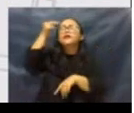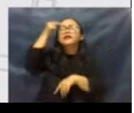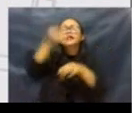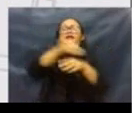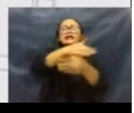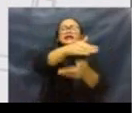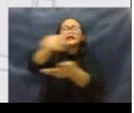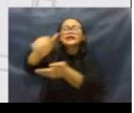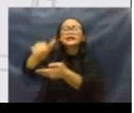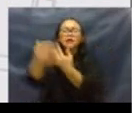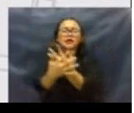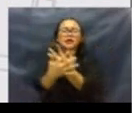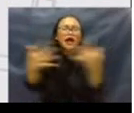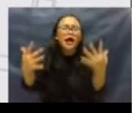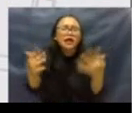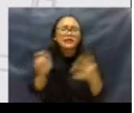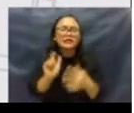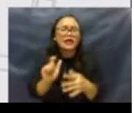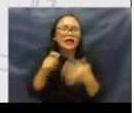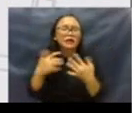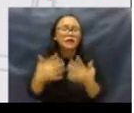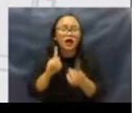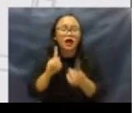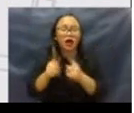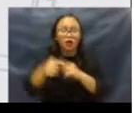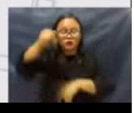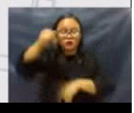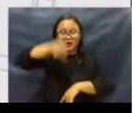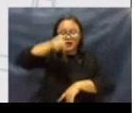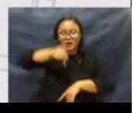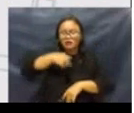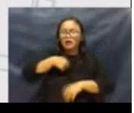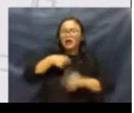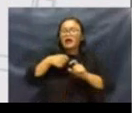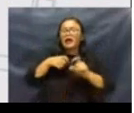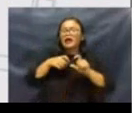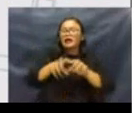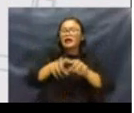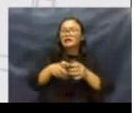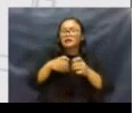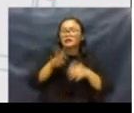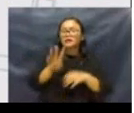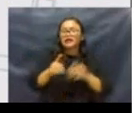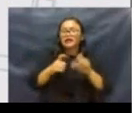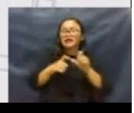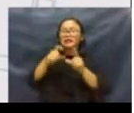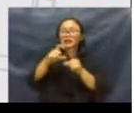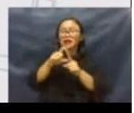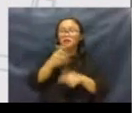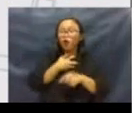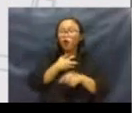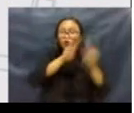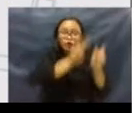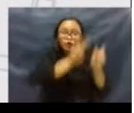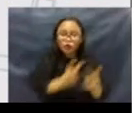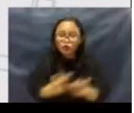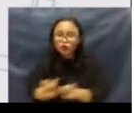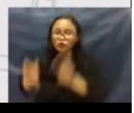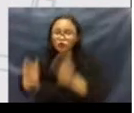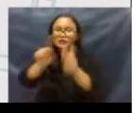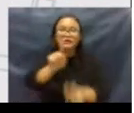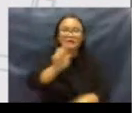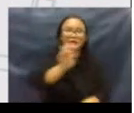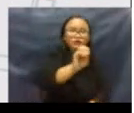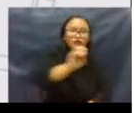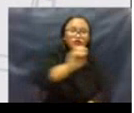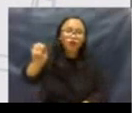Saya sekarang cuma siswa kelas 4 SD, kalau saya mau mensurvey 1000 orang itu gampang sekali.